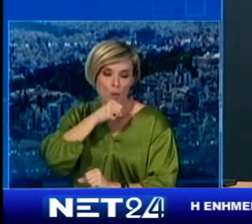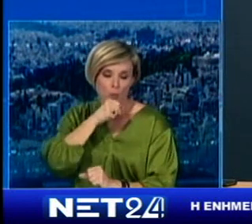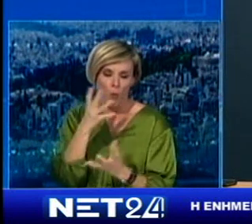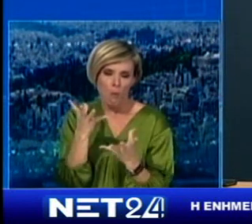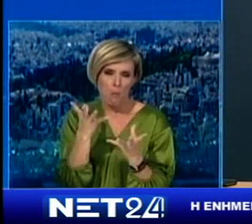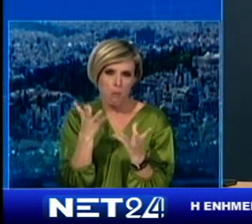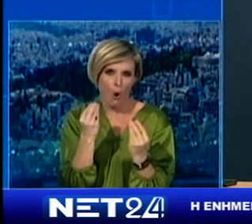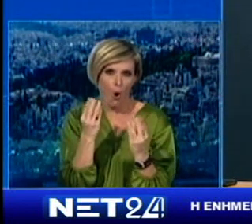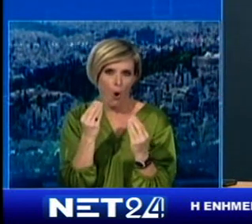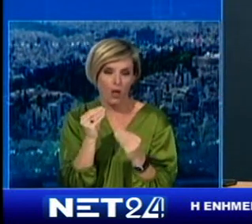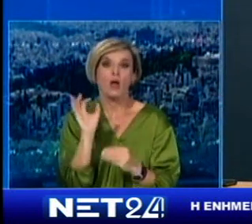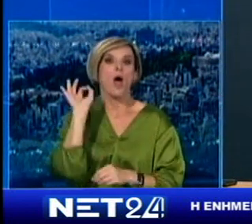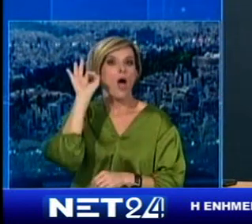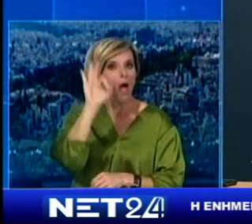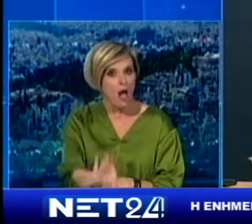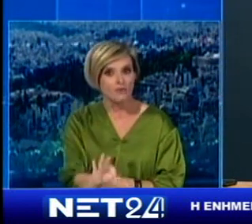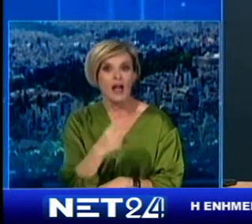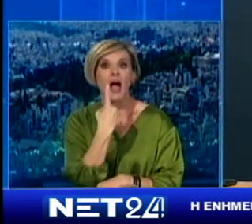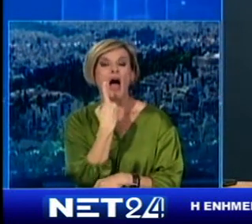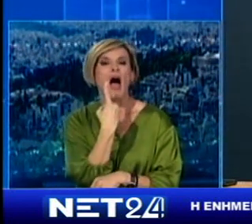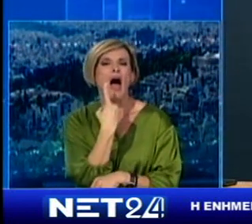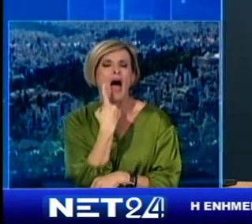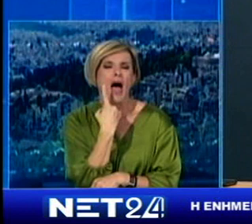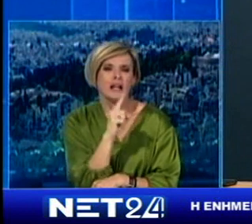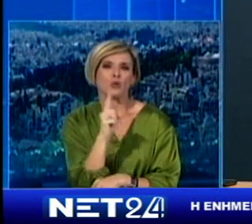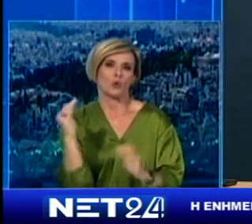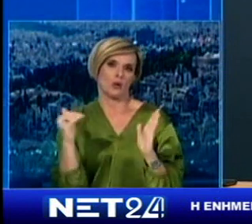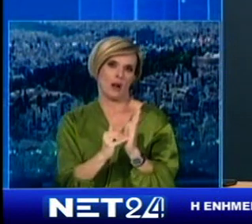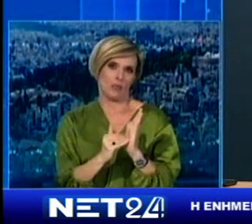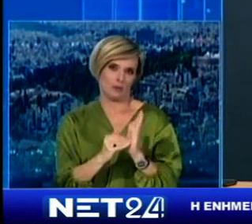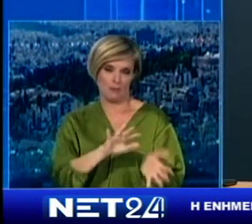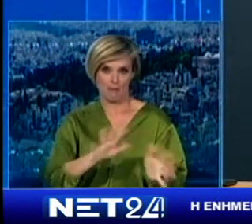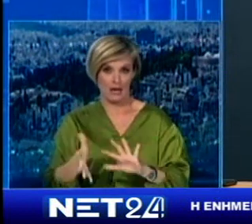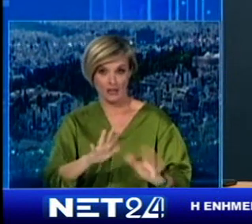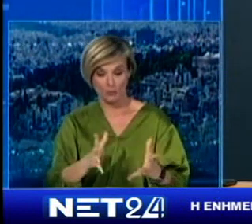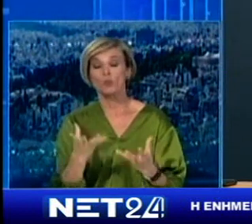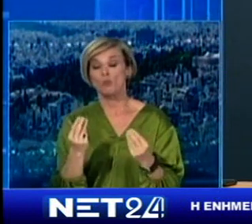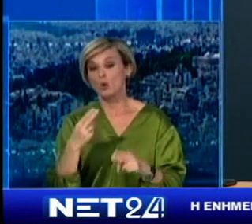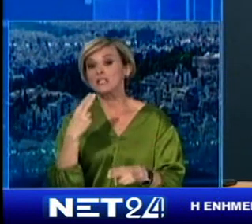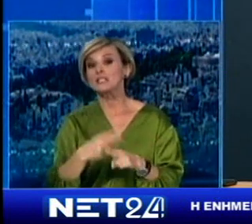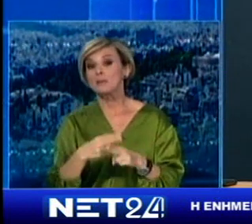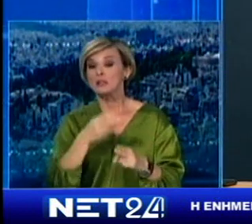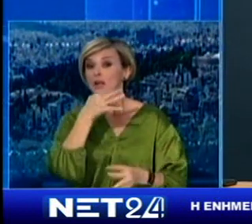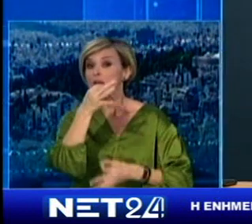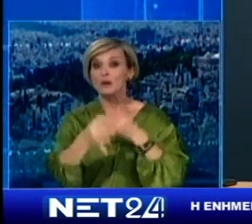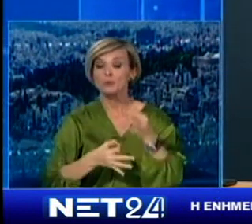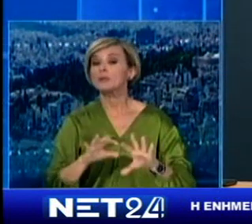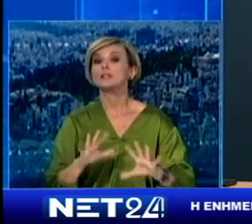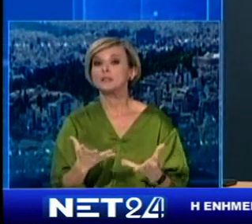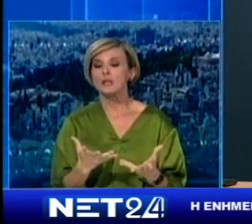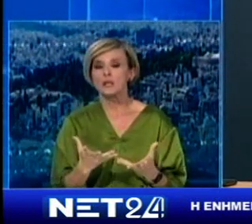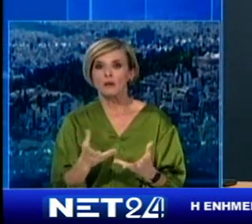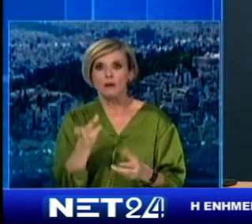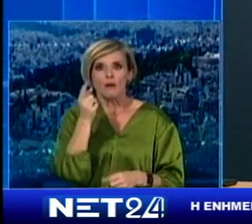οποίες έφτασαν τις 100 ανά εκατομμύριο αντίστοιχου πληθυσμού. Έτσι λοιπόν, ιδιαίτερη σημασία έχει καταρχήν η αύξηση του αριθμού